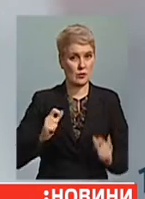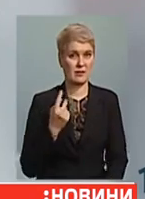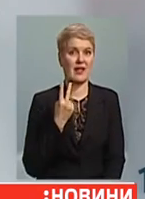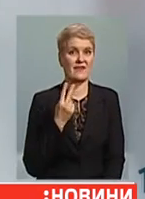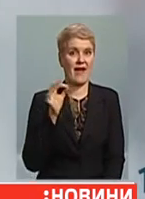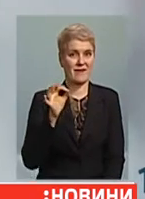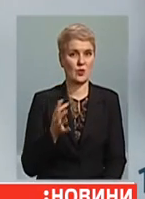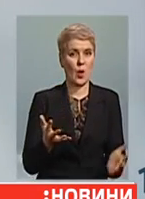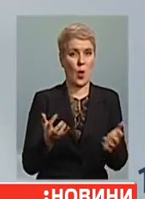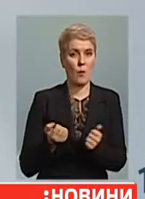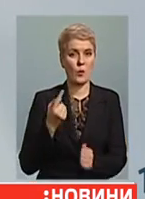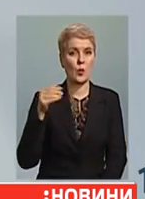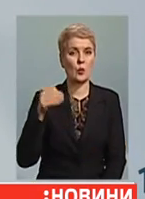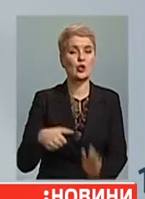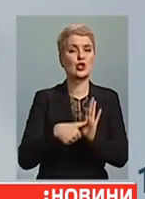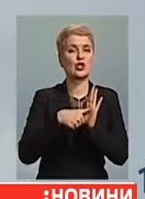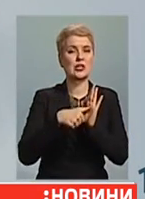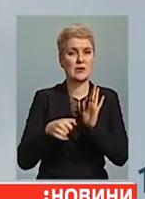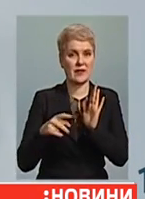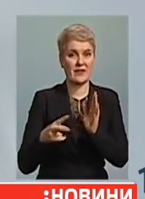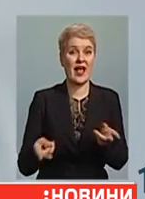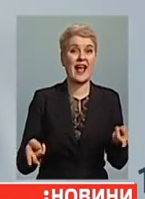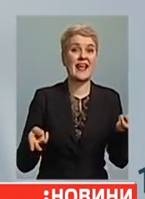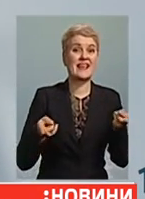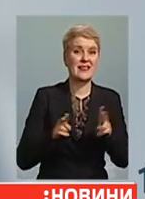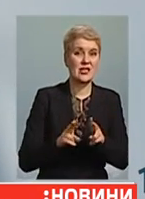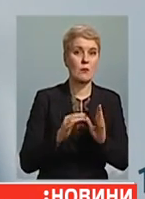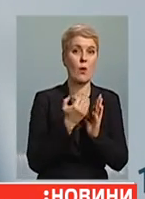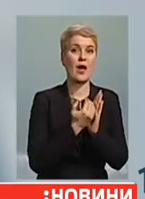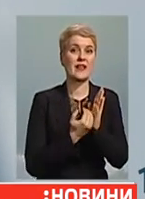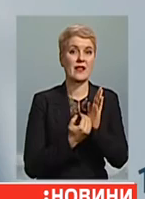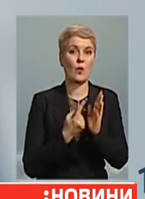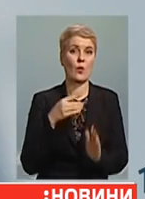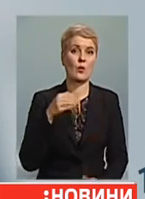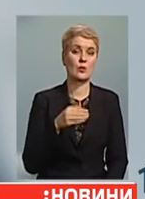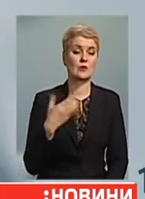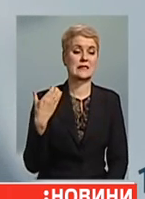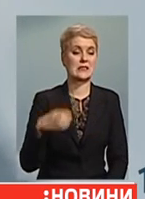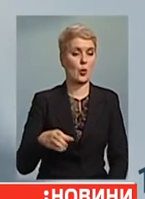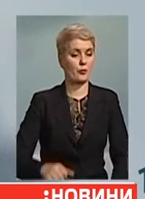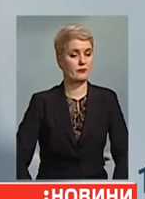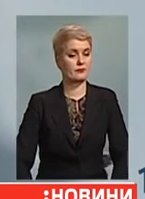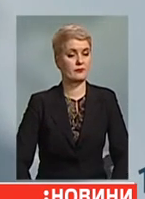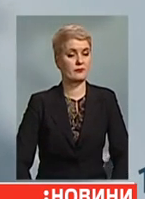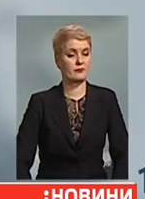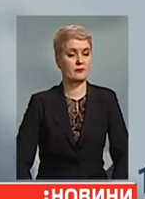2%, отримуватимуть по 1600 гривень. Інші, які пройдуть по рейтингу, по 1100. Олексій Гоман, Юрій Анісімов. Новини на Першому.